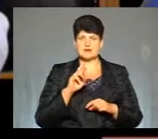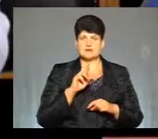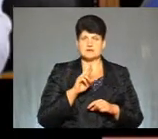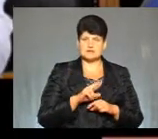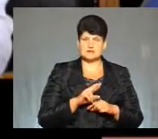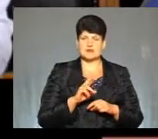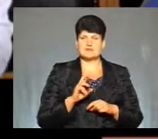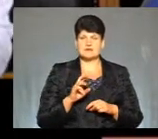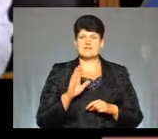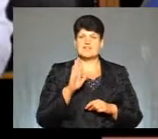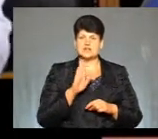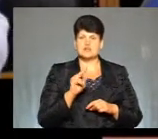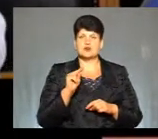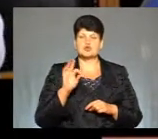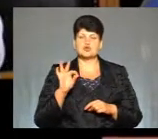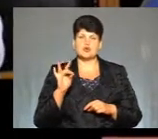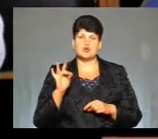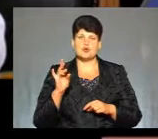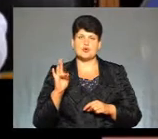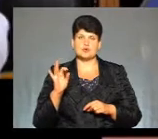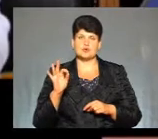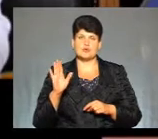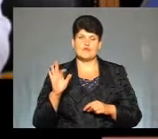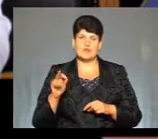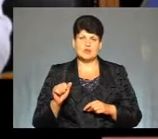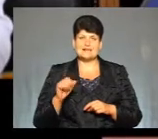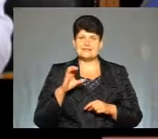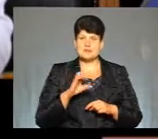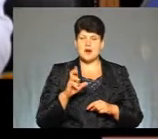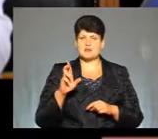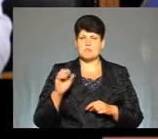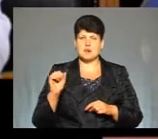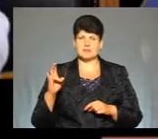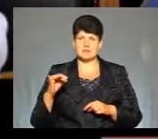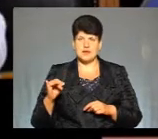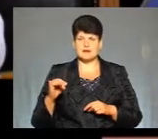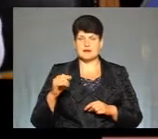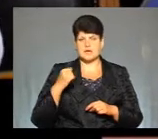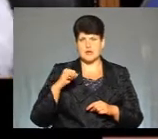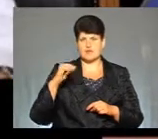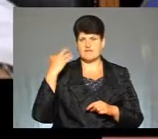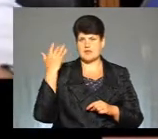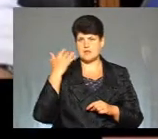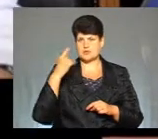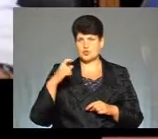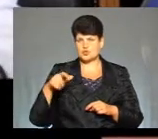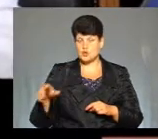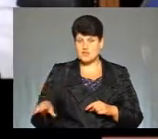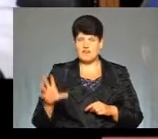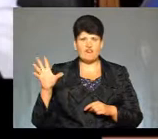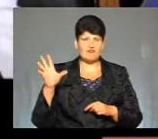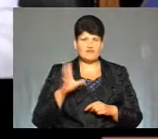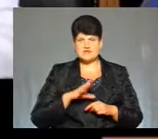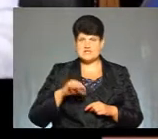Ярослава Стецька, В'ячеслава Чорновола, Степана Бандери, Героїв Небесної Сотні. Тобто всіх згадали